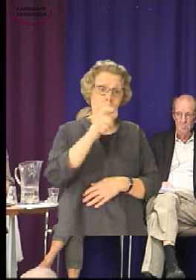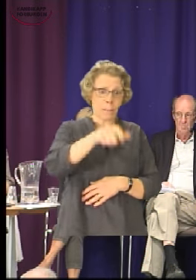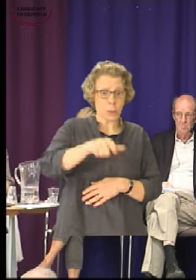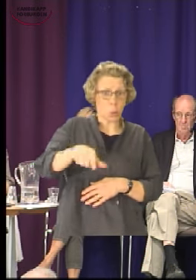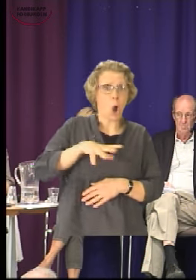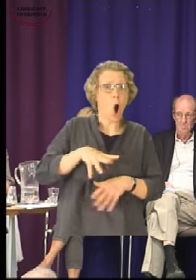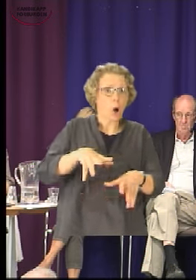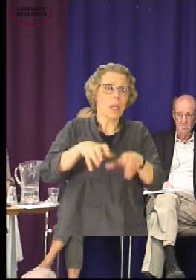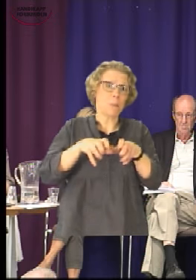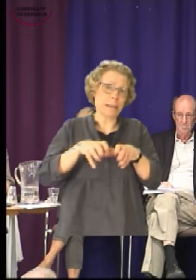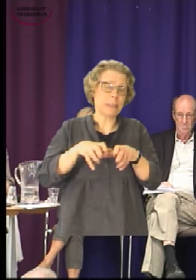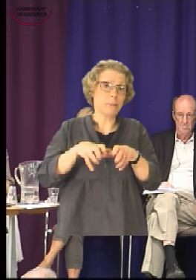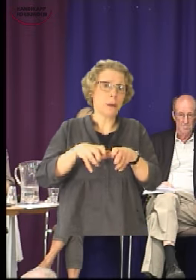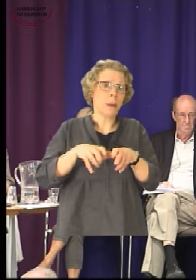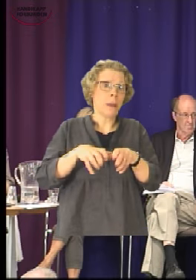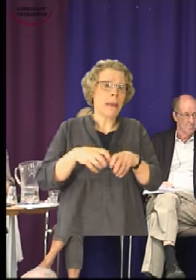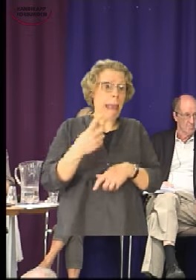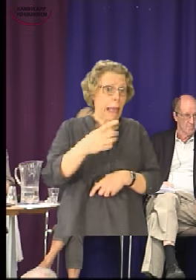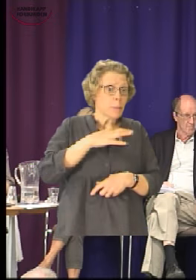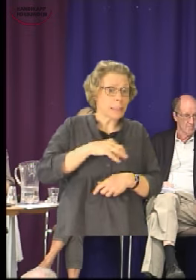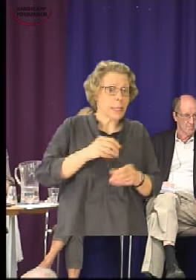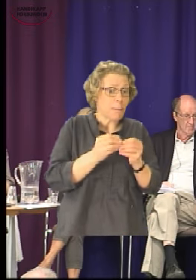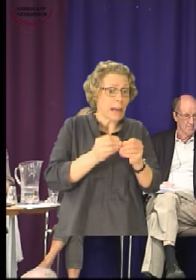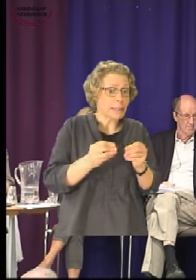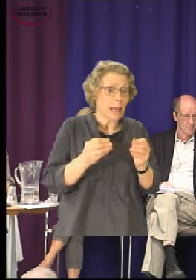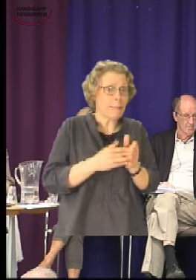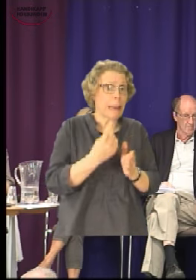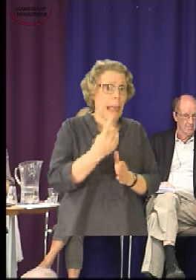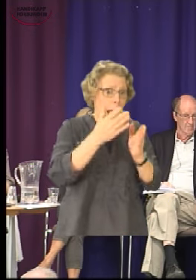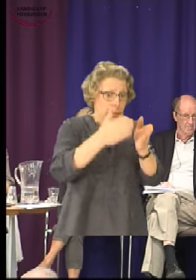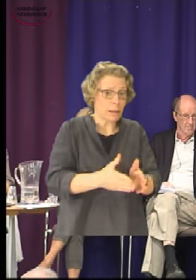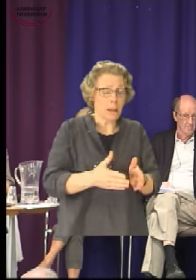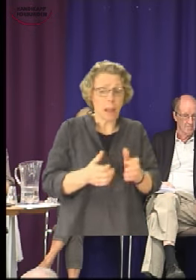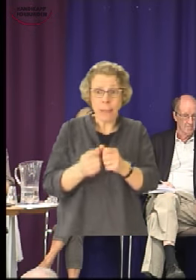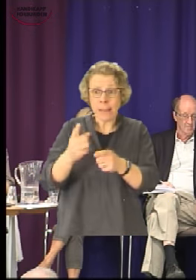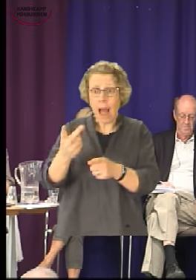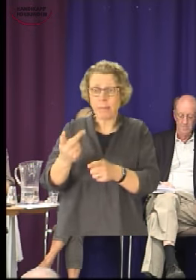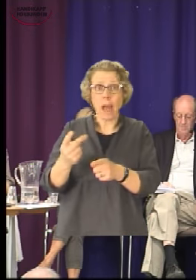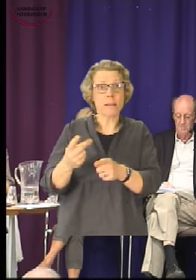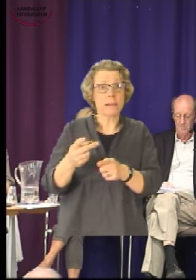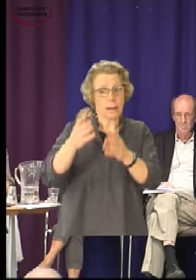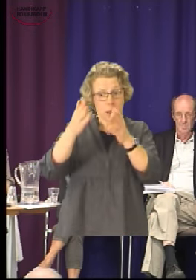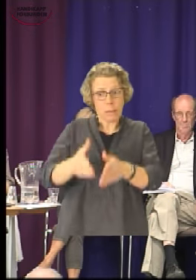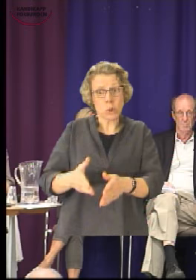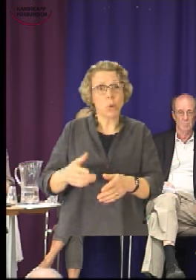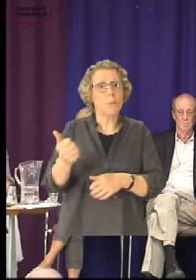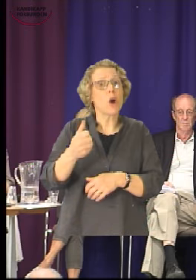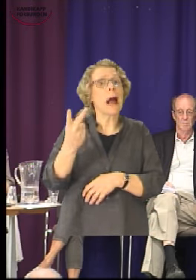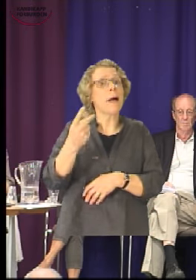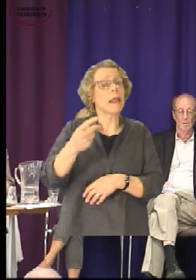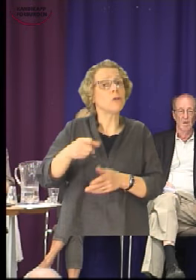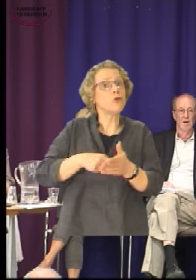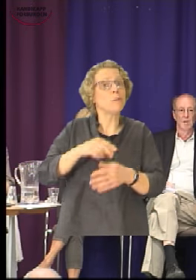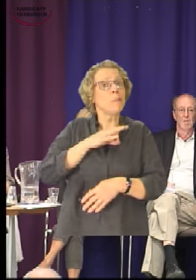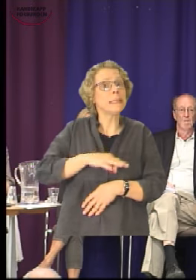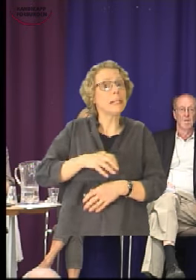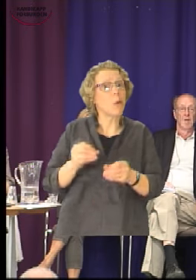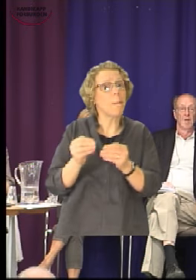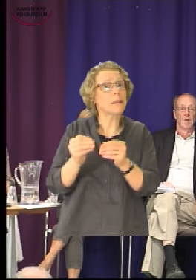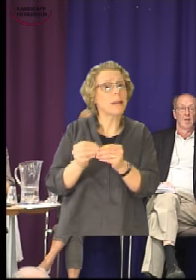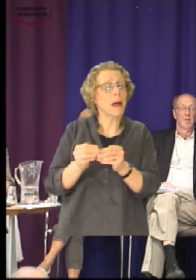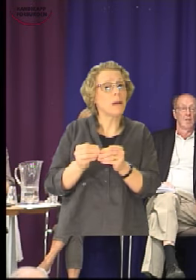ena läkemedlet vara jättebra, och för den andra personen kan det vara mindre bra. Och då, där måste det komma fram i